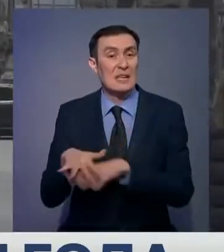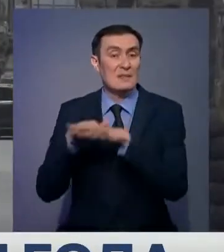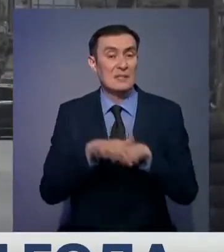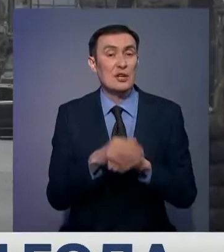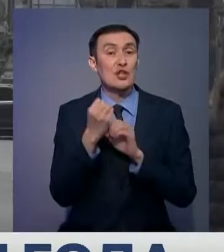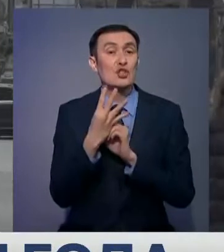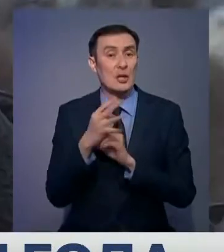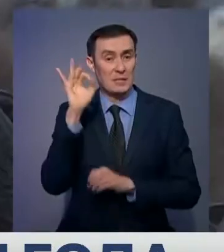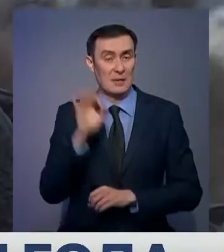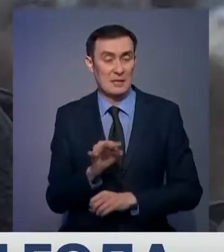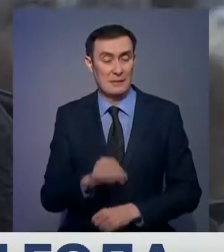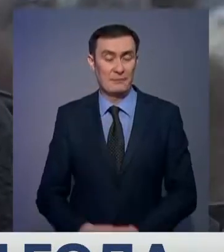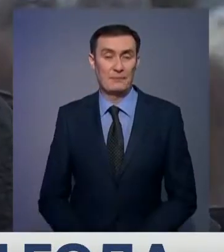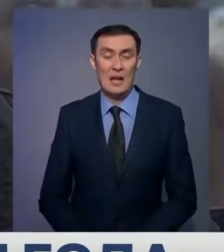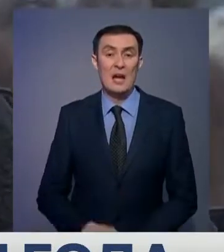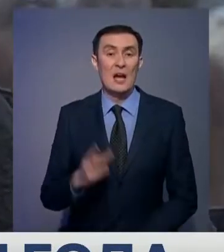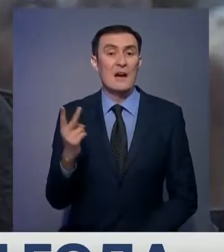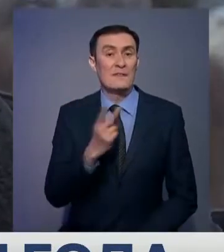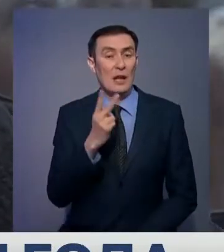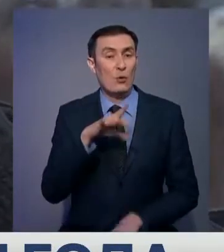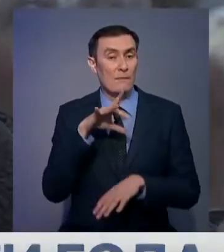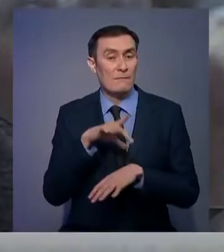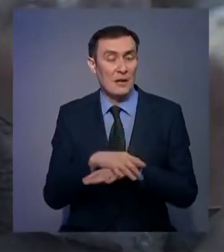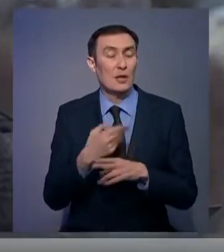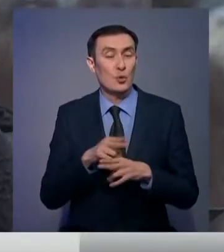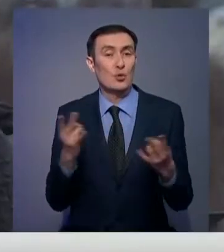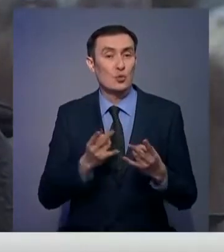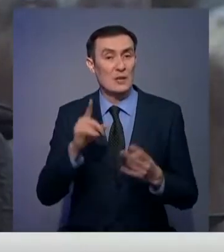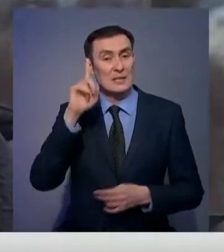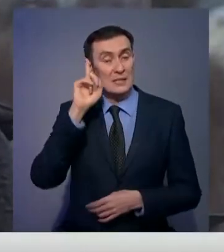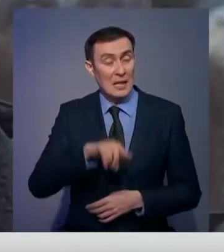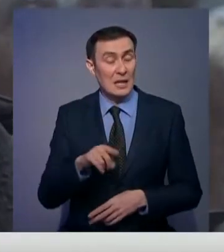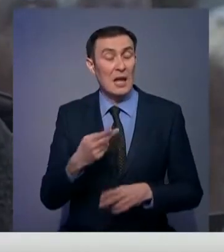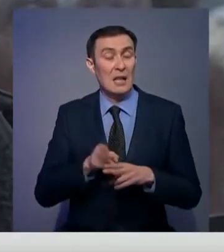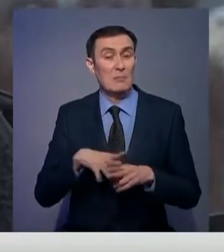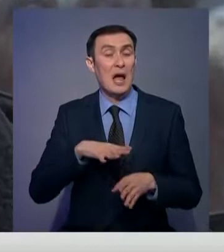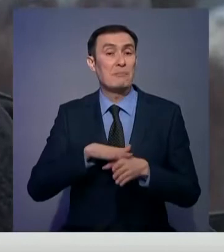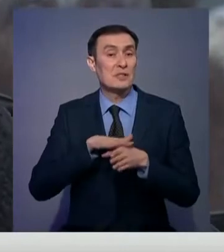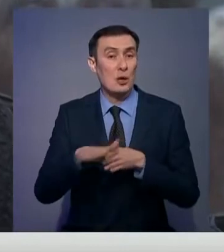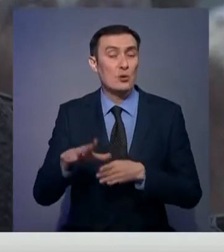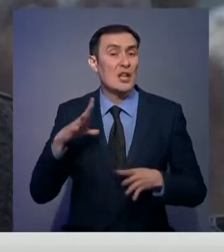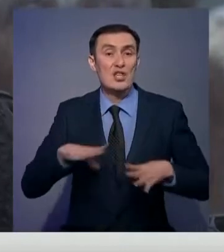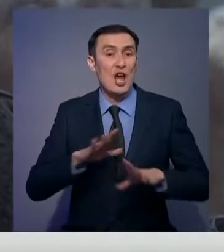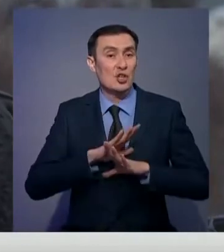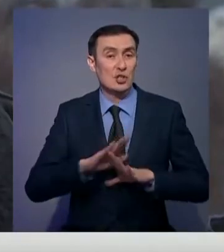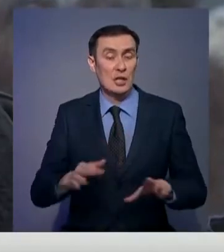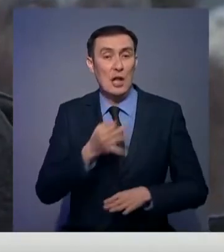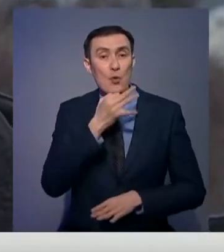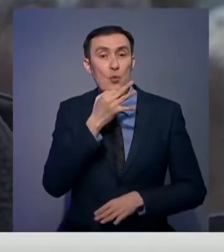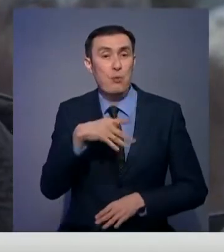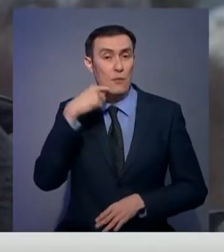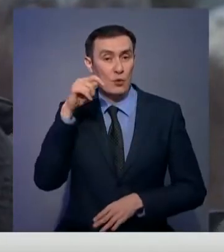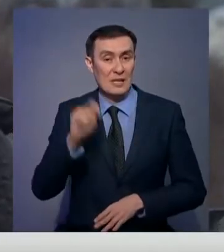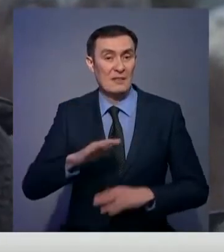на 14%. Второй признак, о котором обязательно нужно вспомнить, и то, что было абсолютно неожиданным для любого